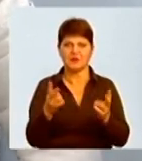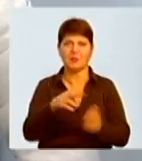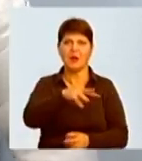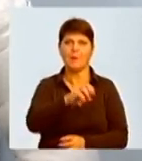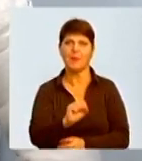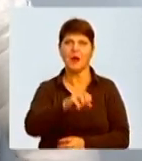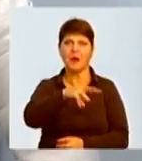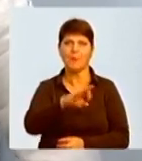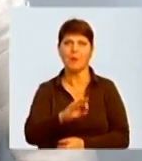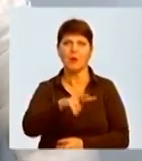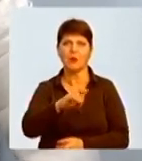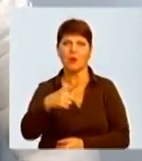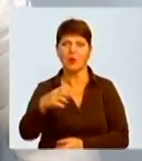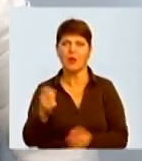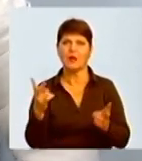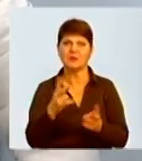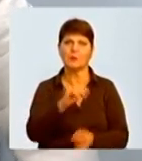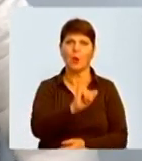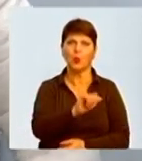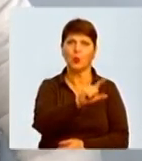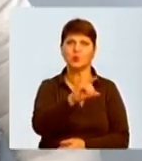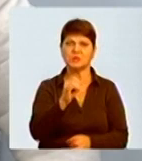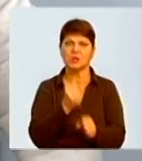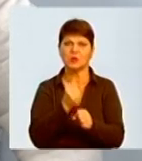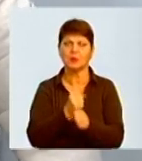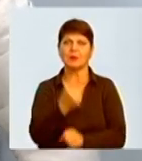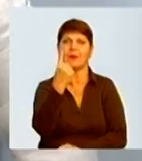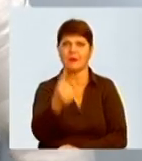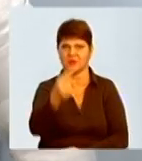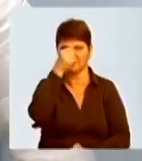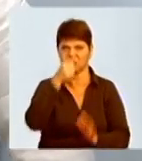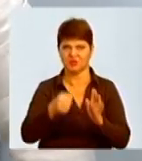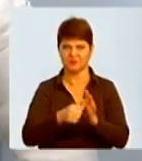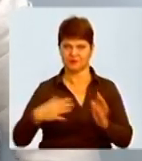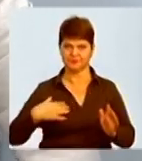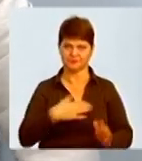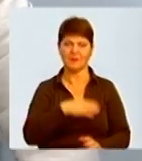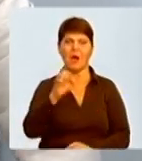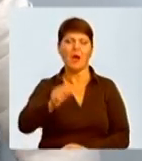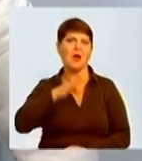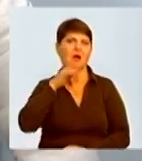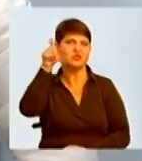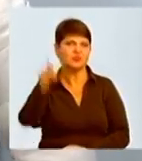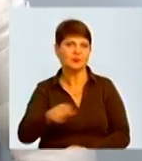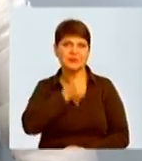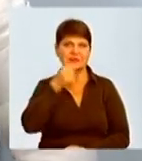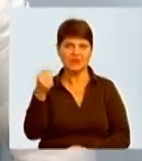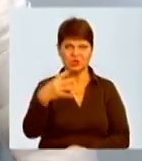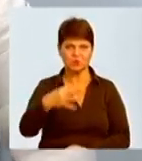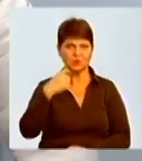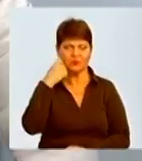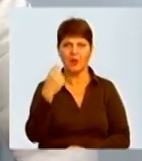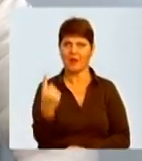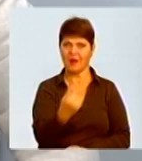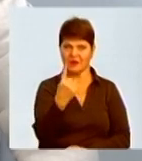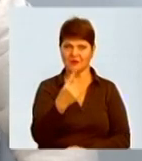треба виконувати УЗІ молочних залоз хоча б раз в півроку. А жінкам старше 40 років раз в рік виконувати